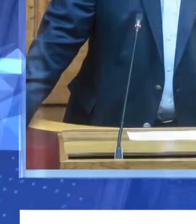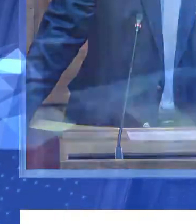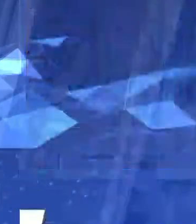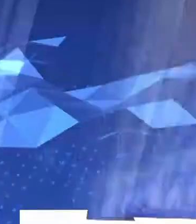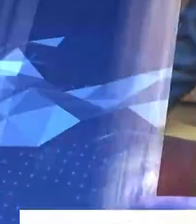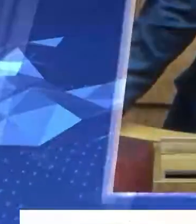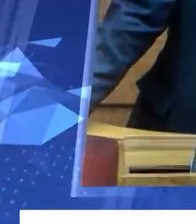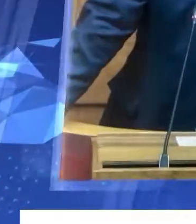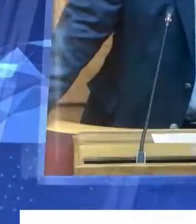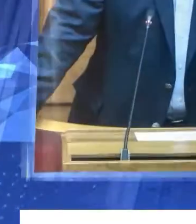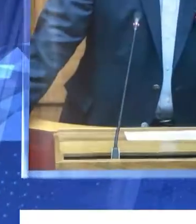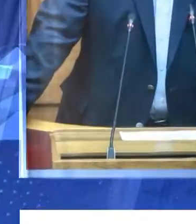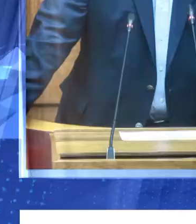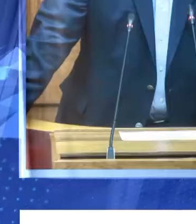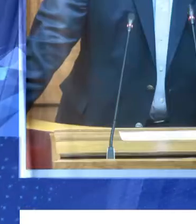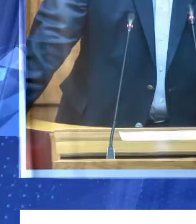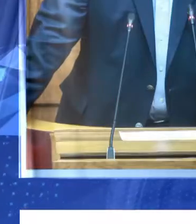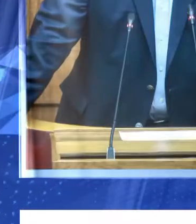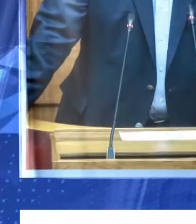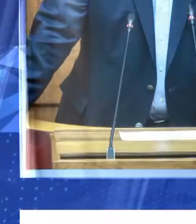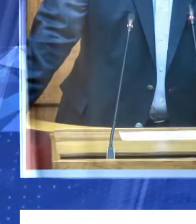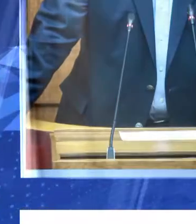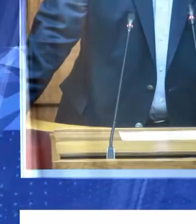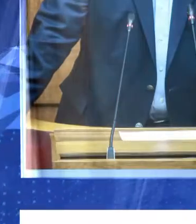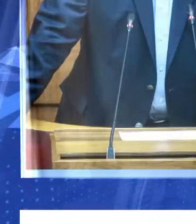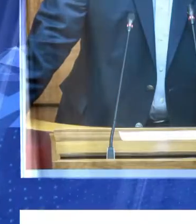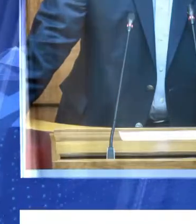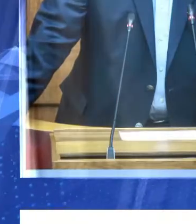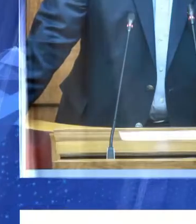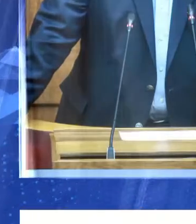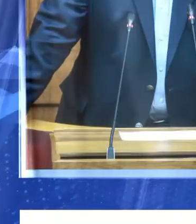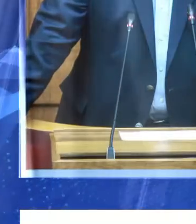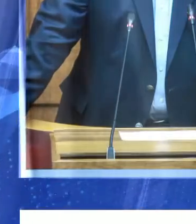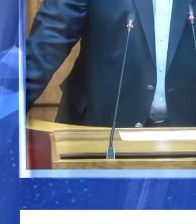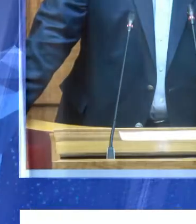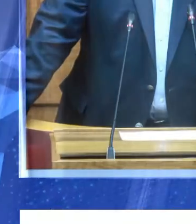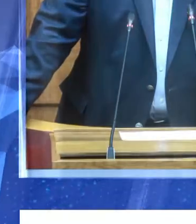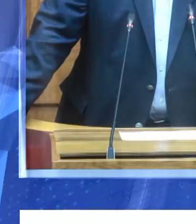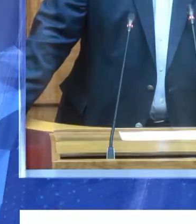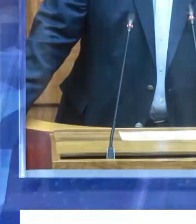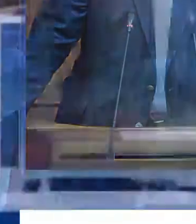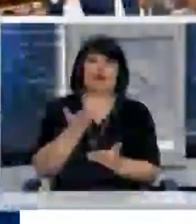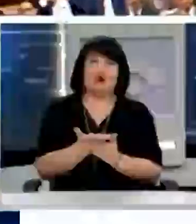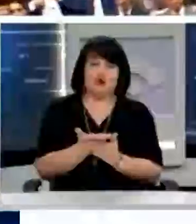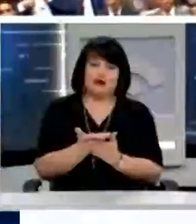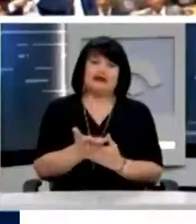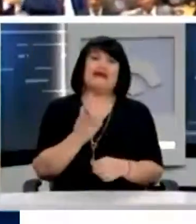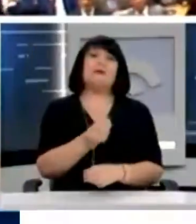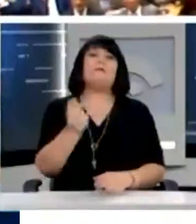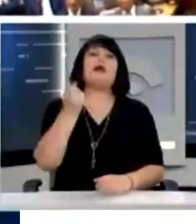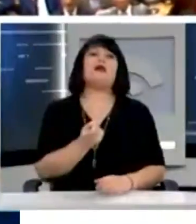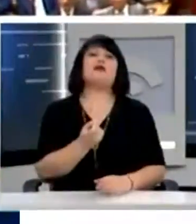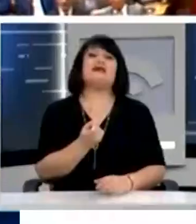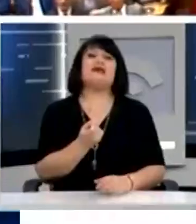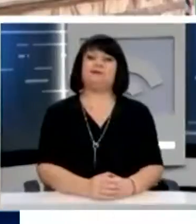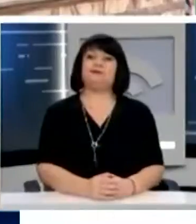το μάρμαρο. Όπως αποτυπώνεται στο προσχέδιο του προϋπολογισμού, η Νέα Δημοκρατία αποδέχεται πλήρως τις δεσμεύσεις Τσίπρα. Η οικονομία θα